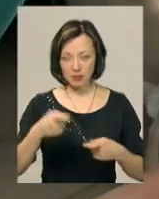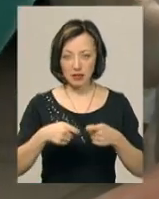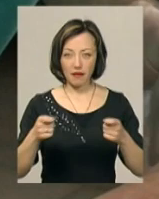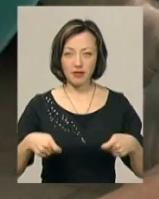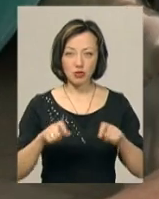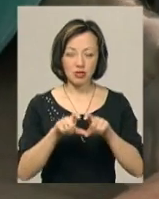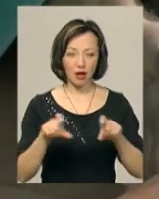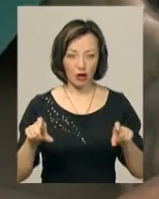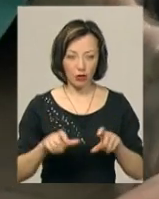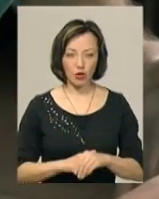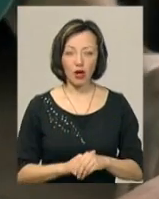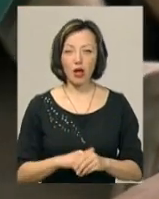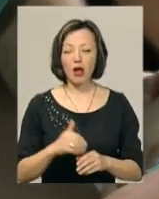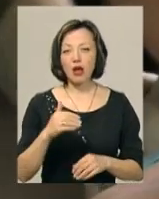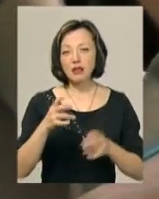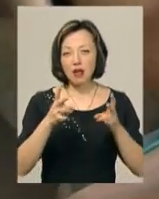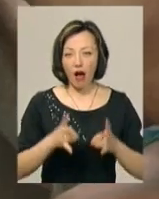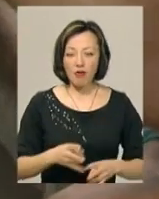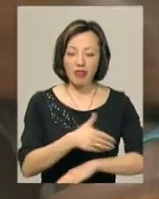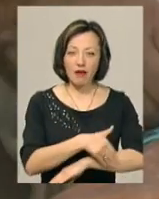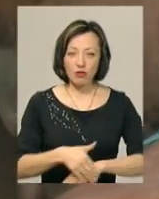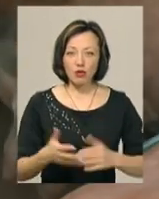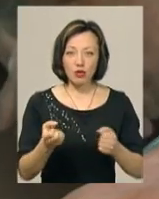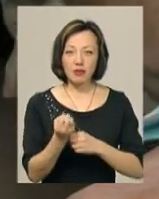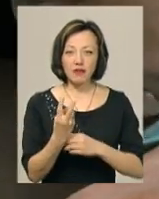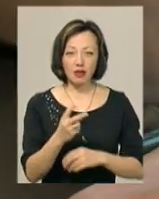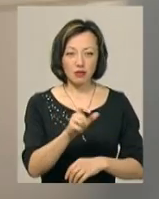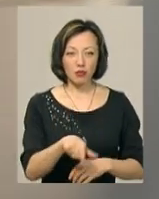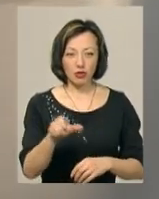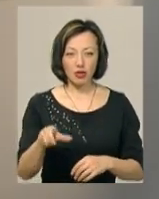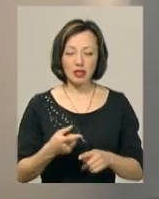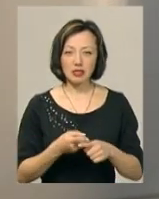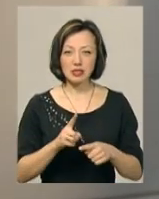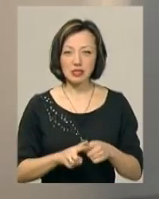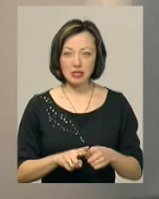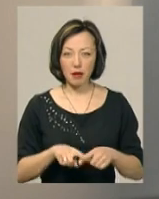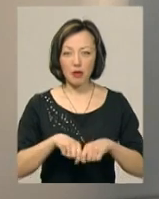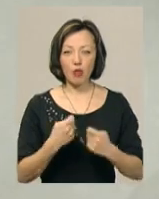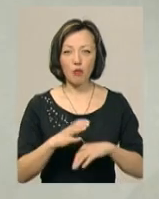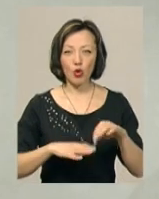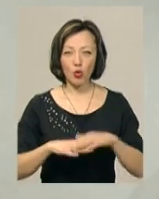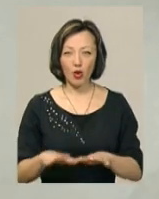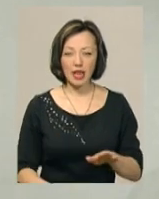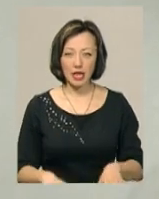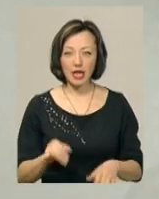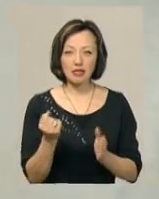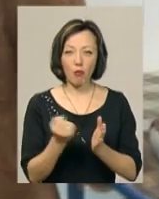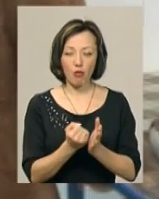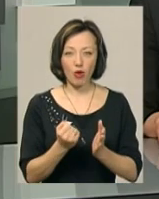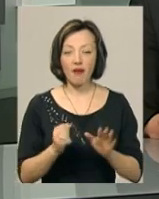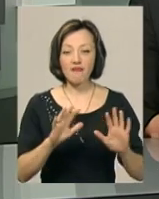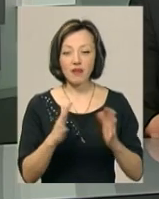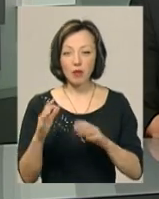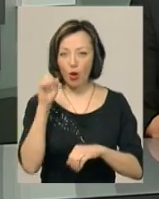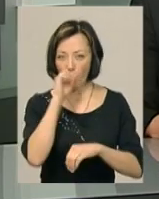Руслан Колєсніков. За його словами, травми на вулиці отримали 12 подолян. Це здебільшого переломи рук та ніг, а також забої.